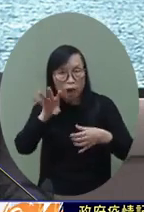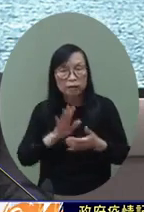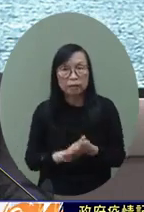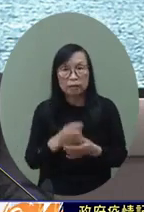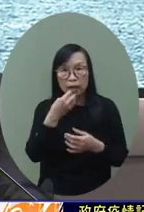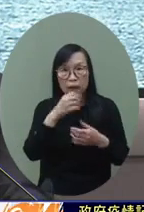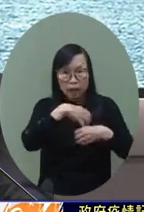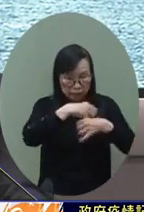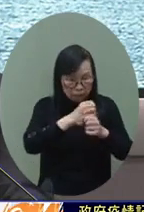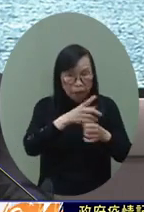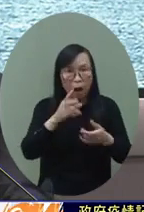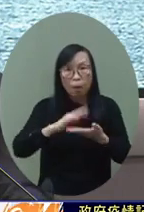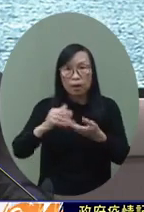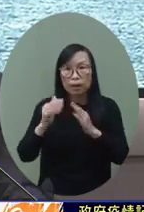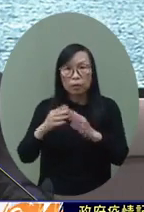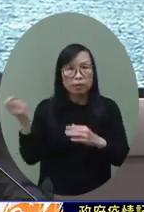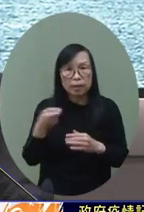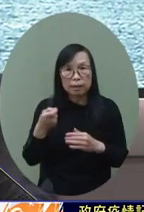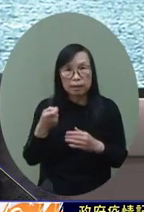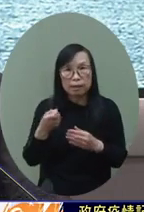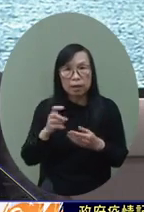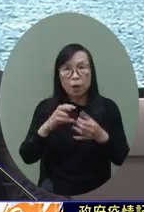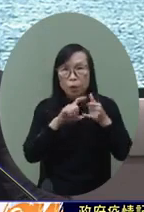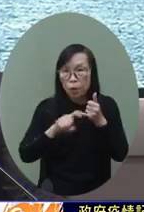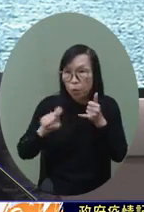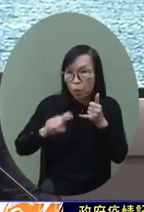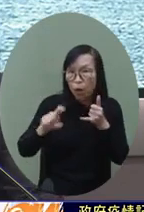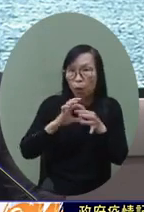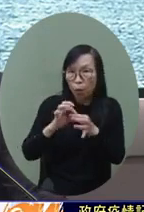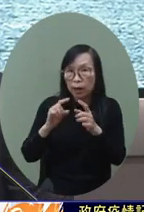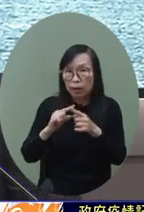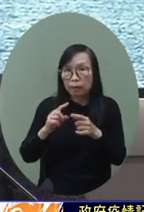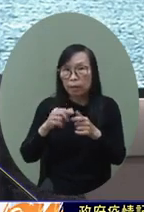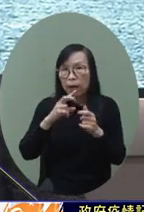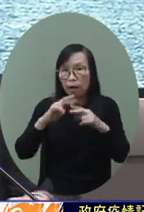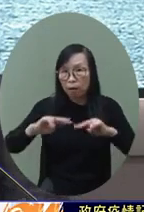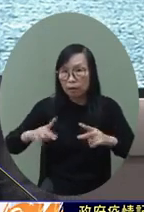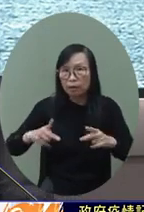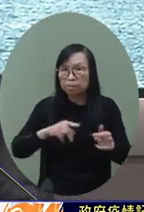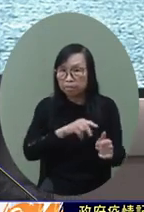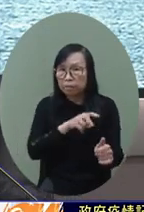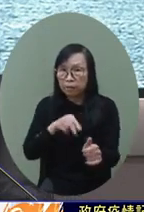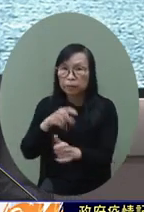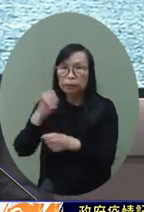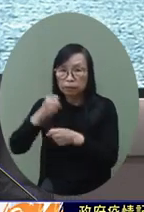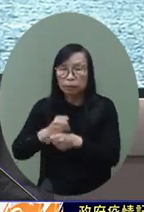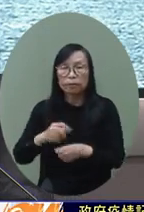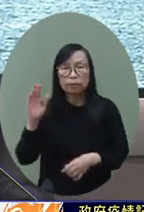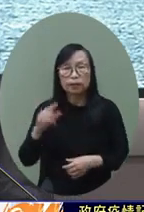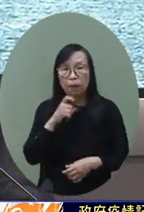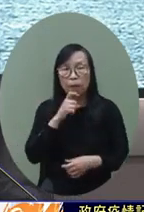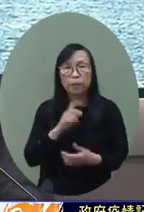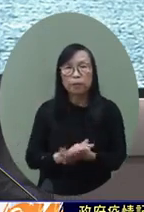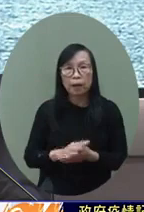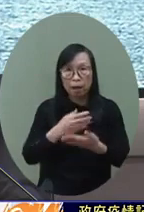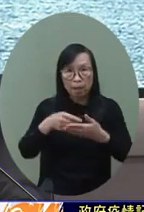樣本，衛生署會即時直接聯絡相關的人士和展開跟進的工作。在檢測表格